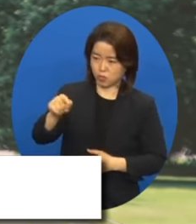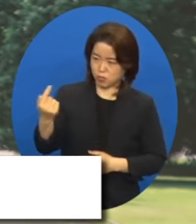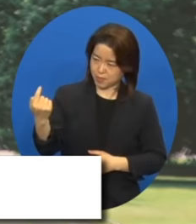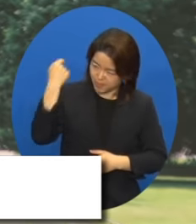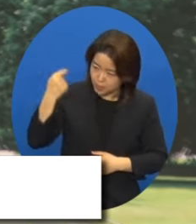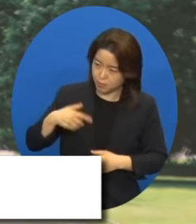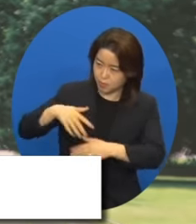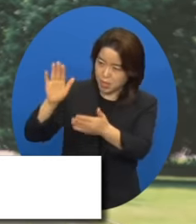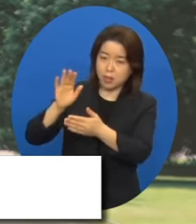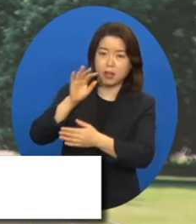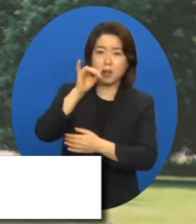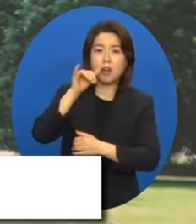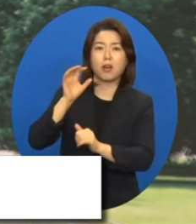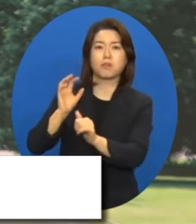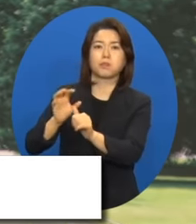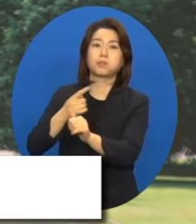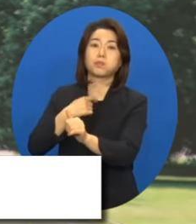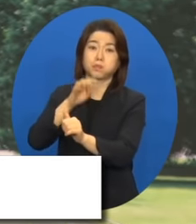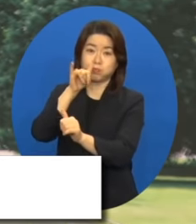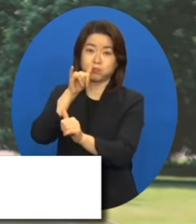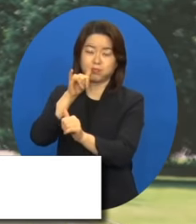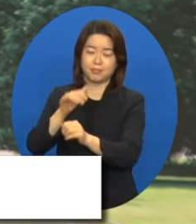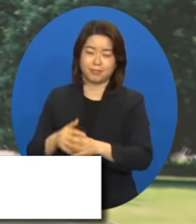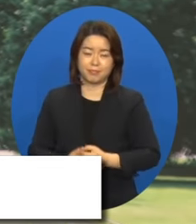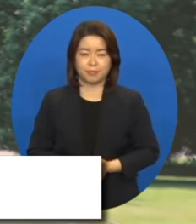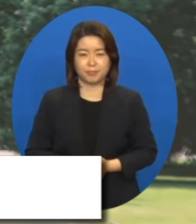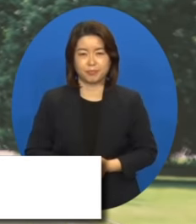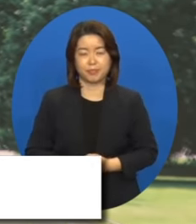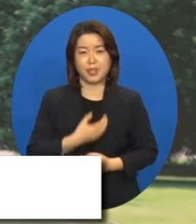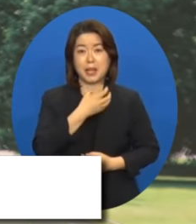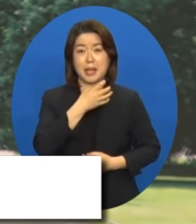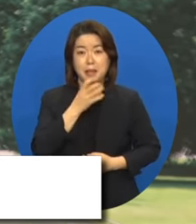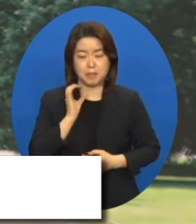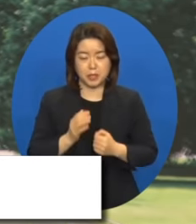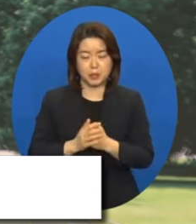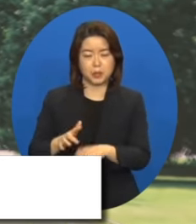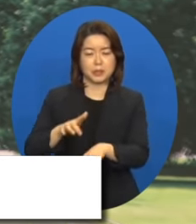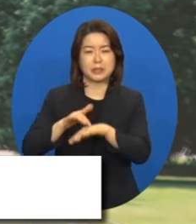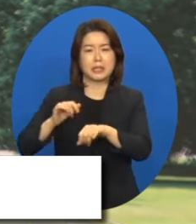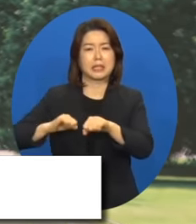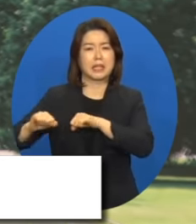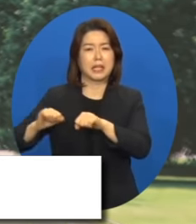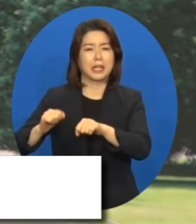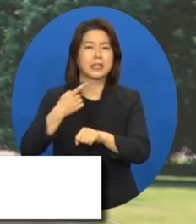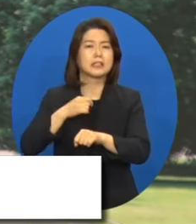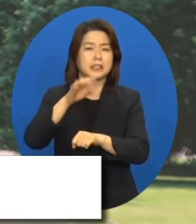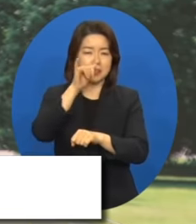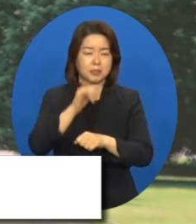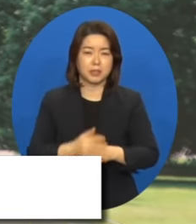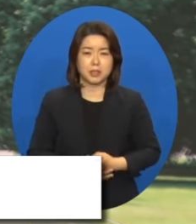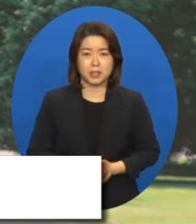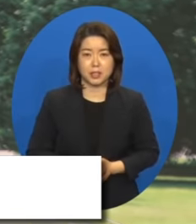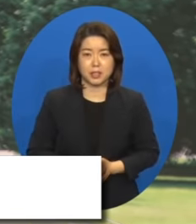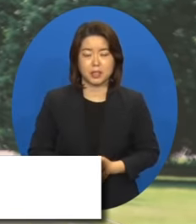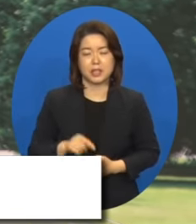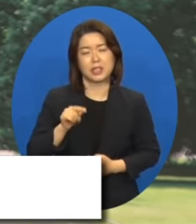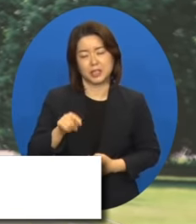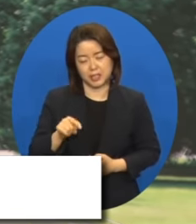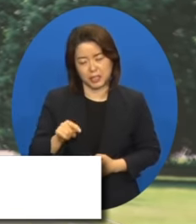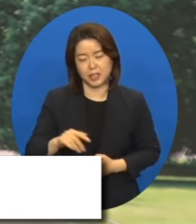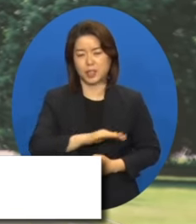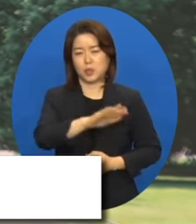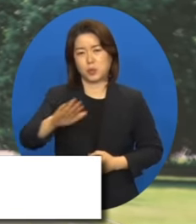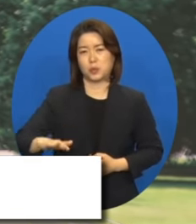그렇게 책망하신 적이 있습니다. 베드로도 사탄 노릇을 했다 그 말입니다. 이게 우리들의